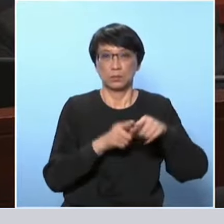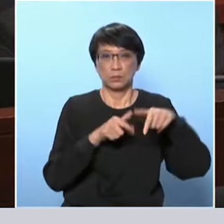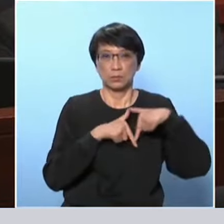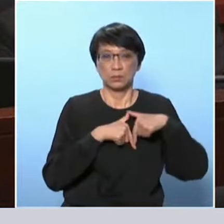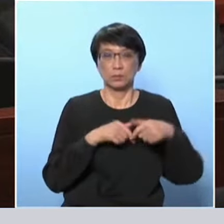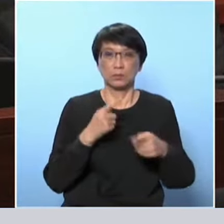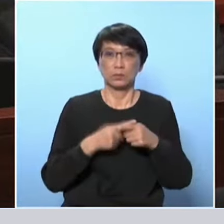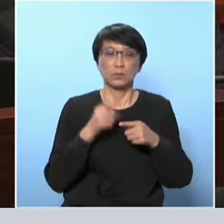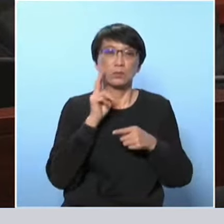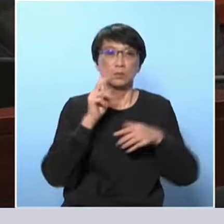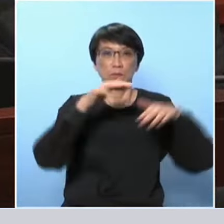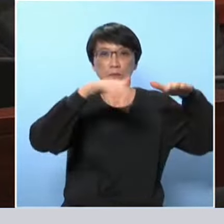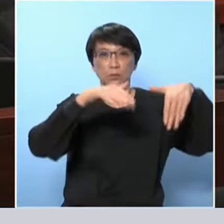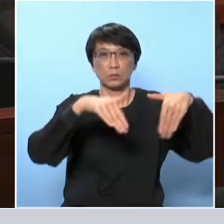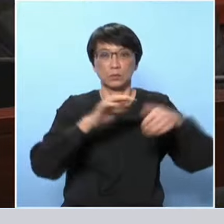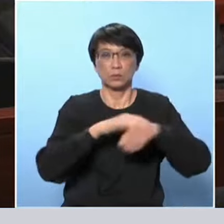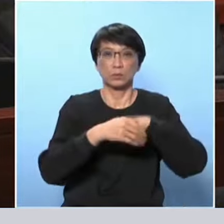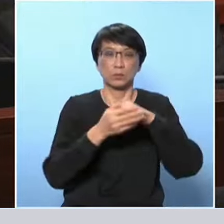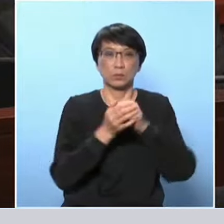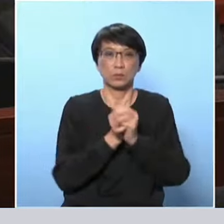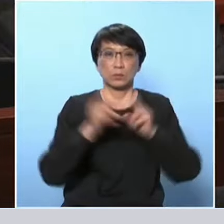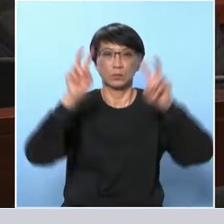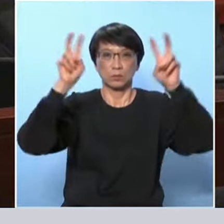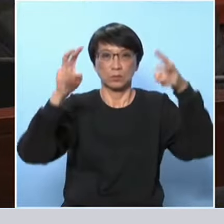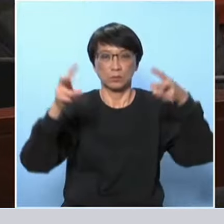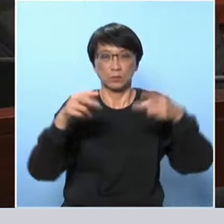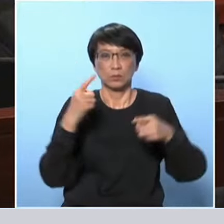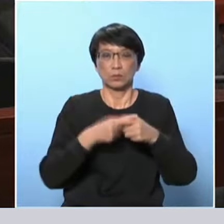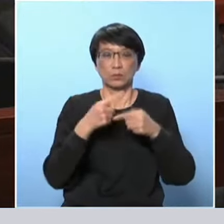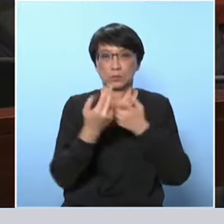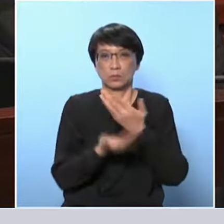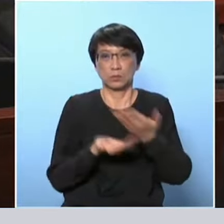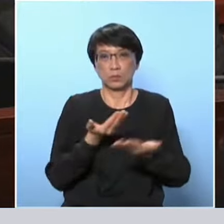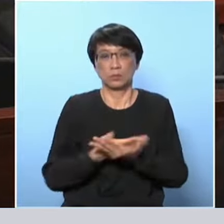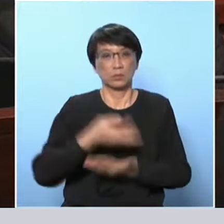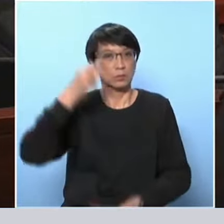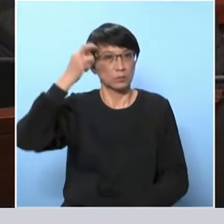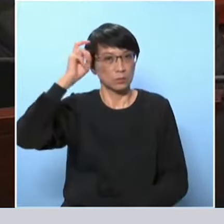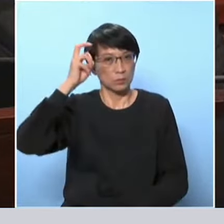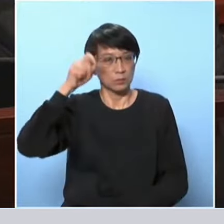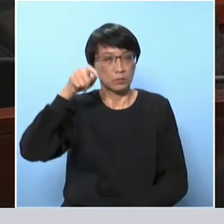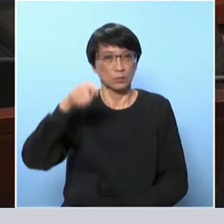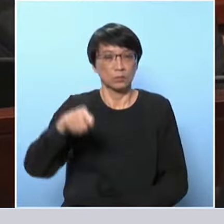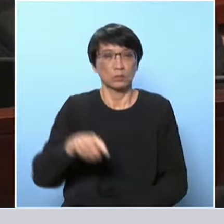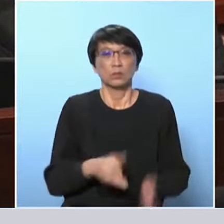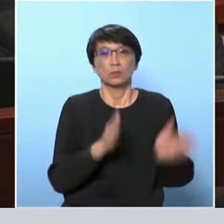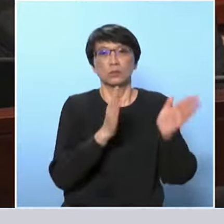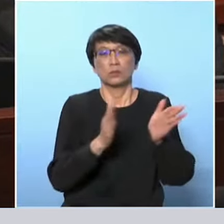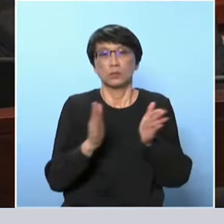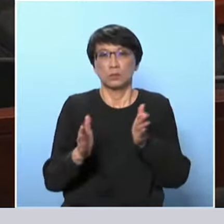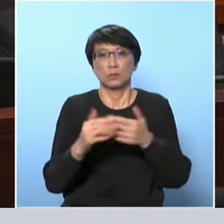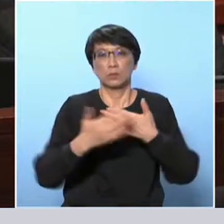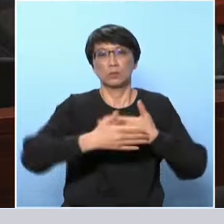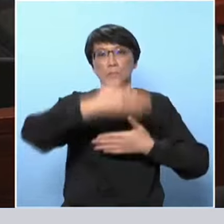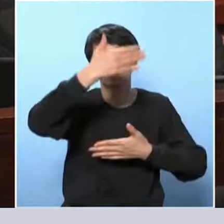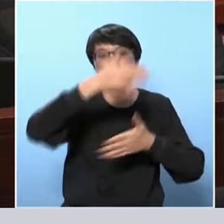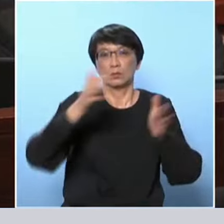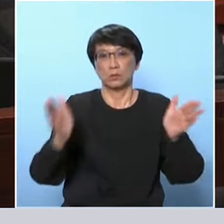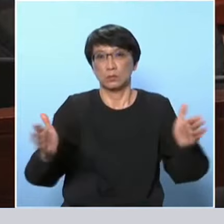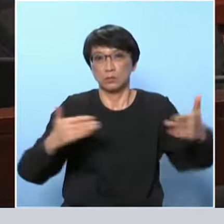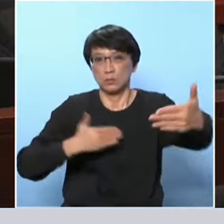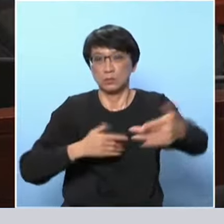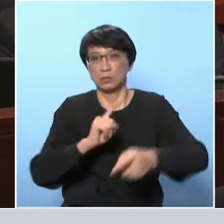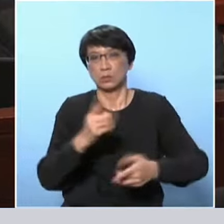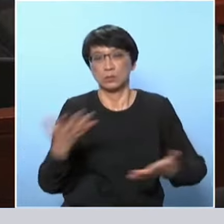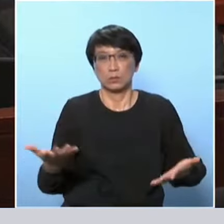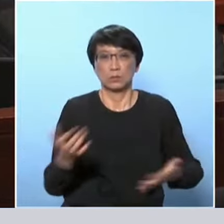要如果想吸引更多國際嘅劇目嘅話咧，真係要重新去諗一諗，我哋喺硬件嘅建設裏邊點樣去做。咁